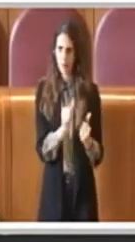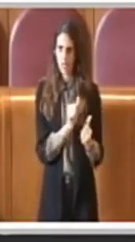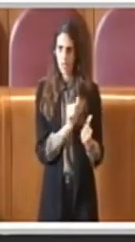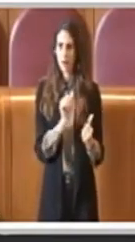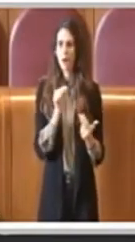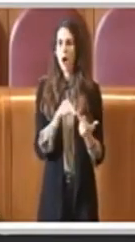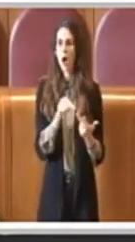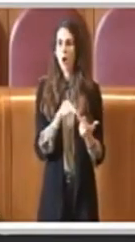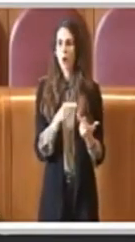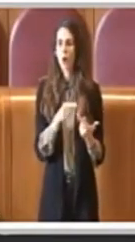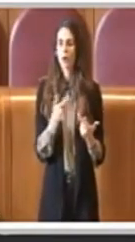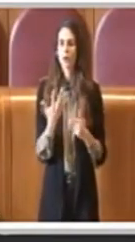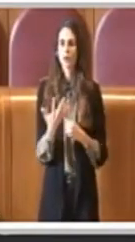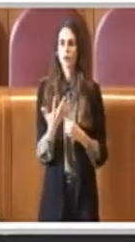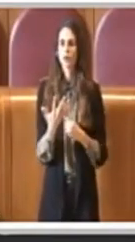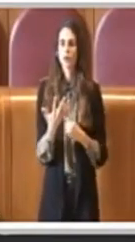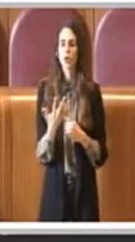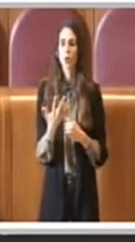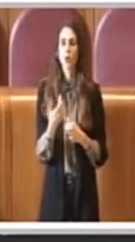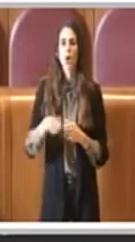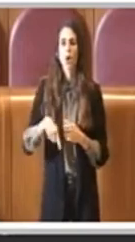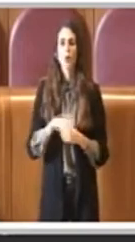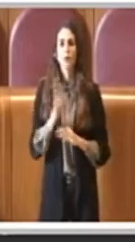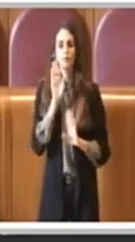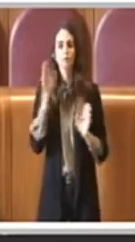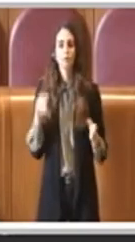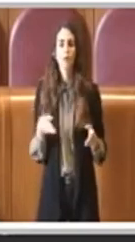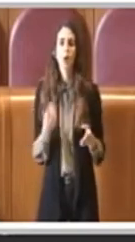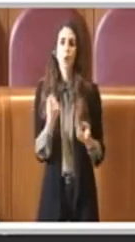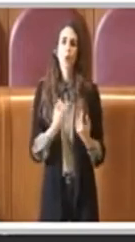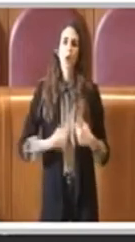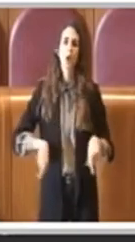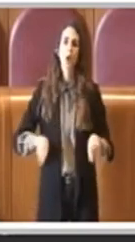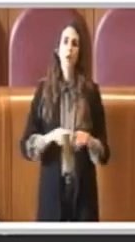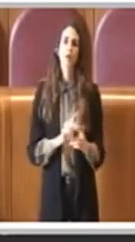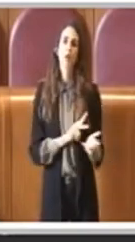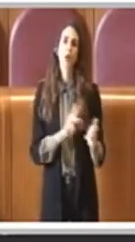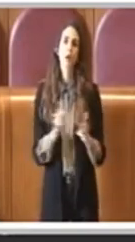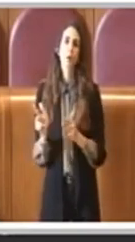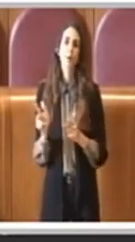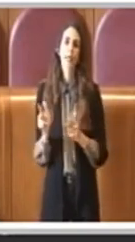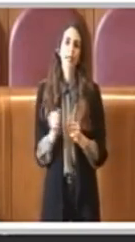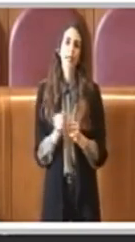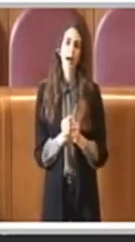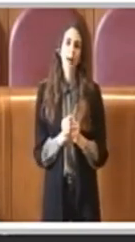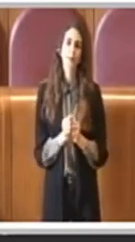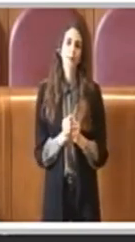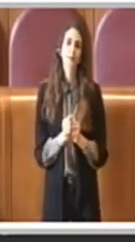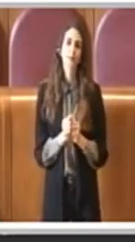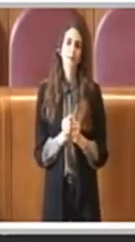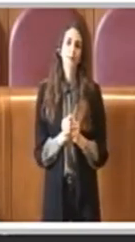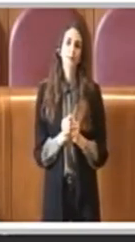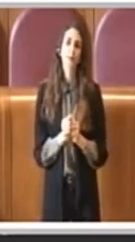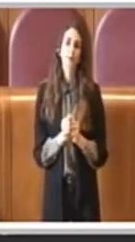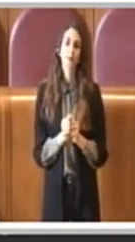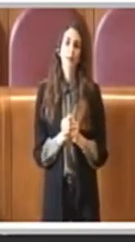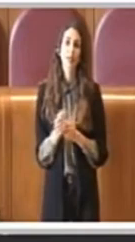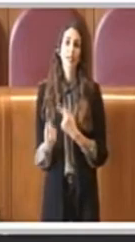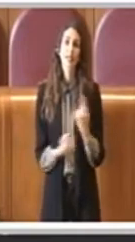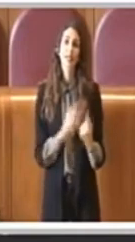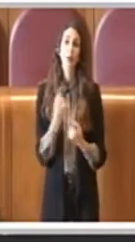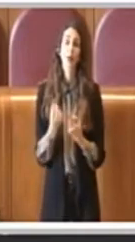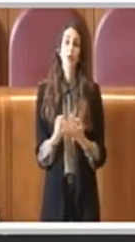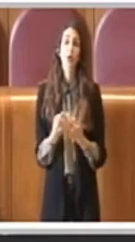abbiamo dedicato anche una commissione mobilità a riguardo e riguarda appunto la questione dei